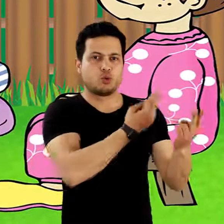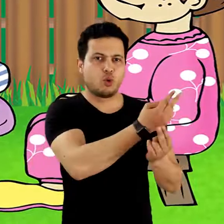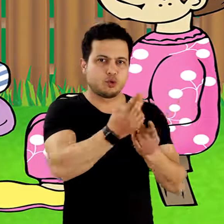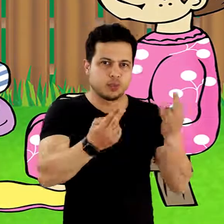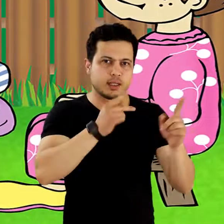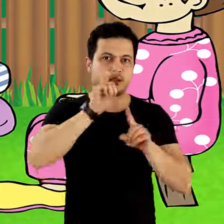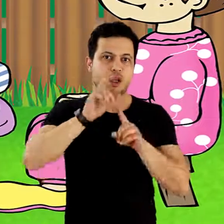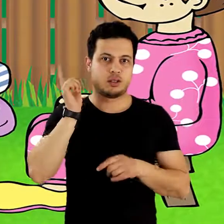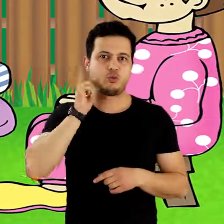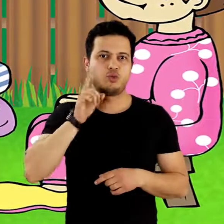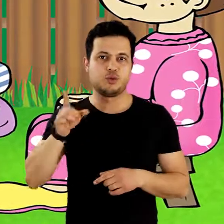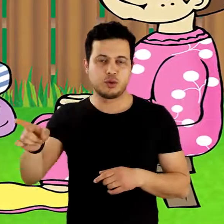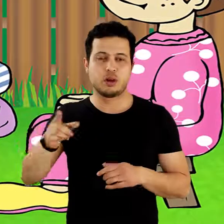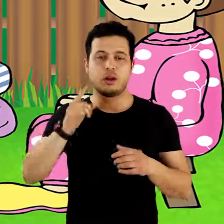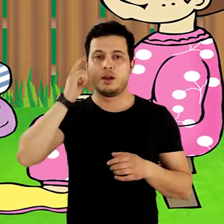da duymuştu.